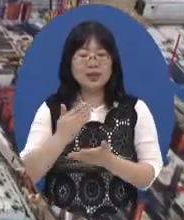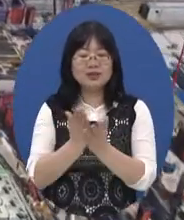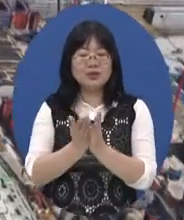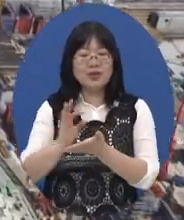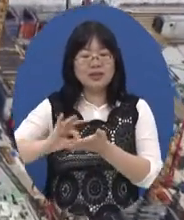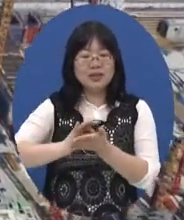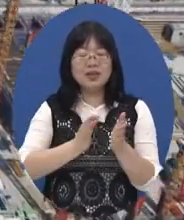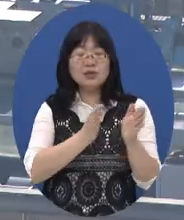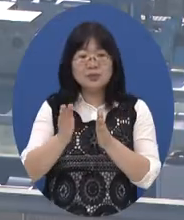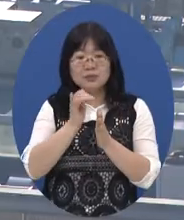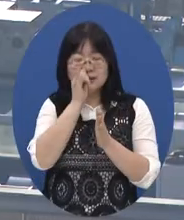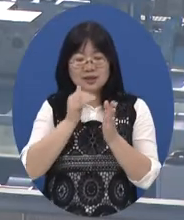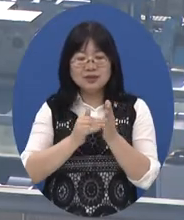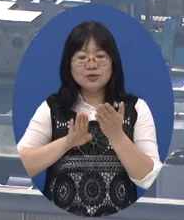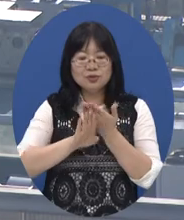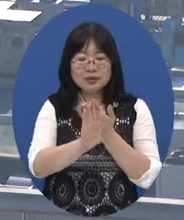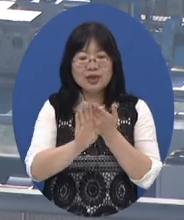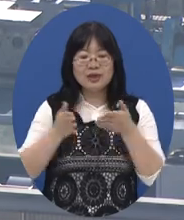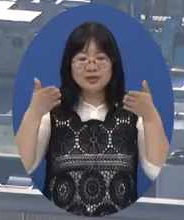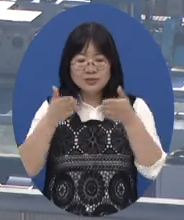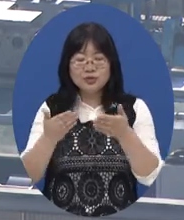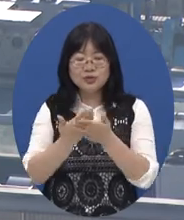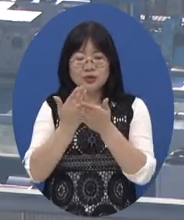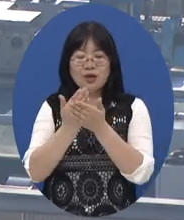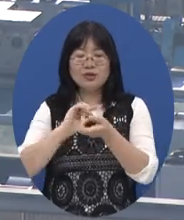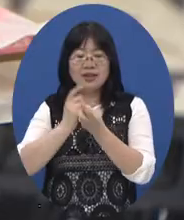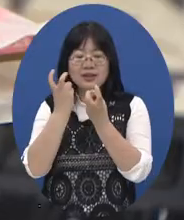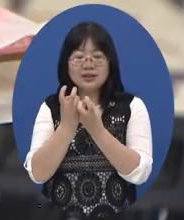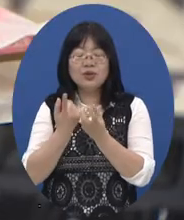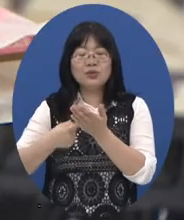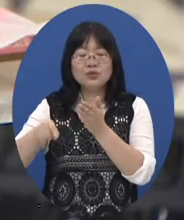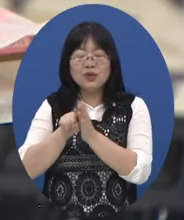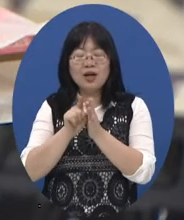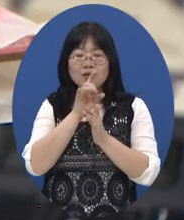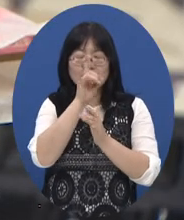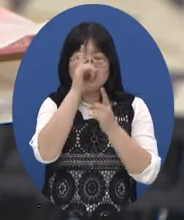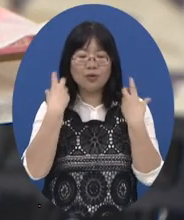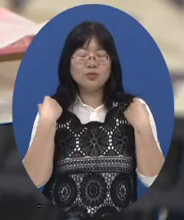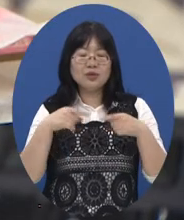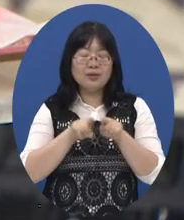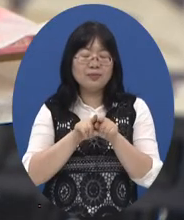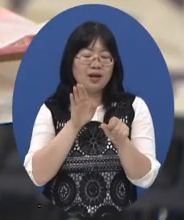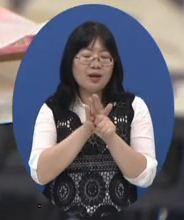예산을 마련하는 한편 집중 육성책을 위한 중앙정부와의